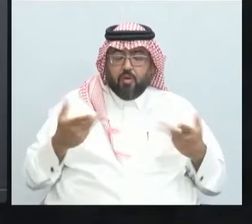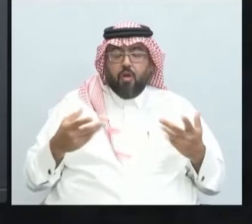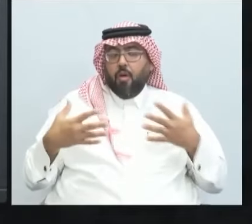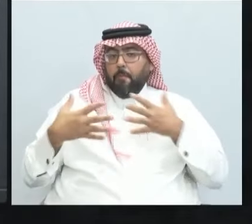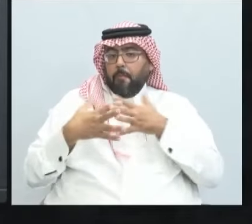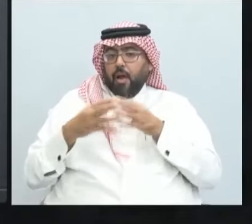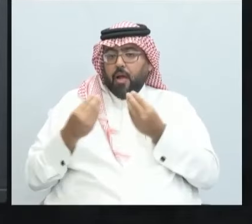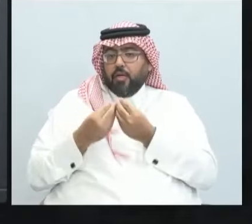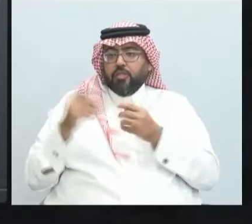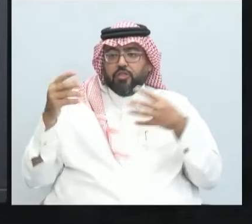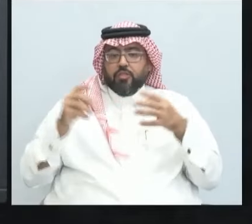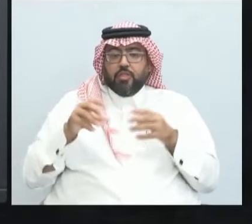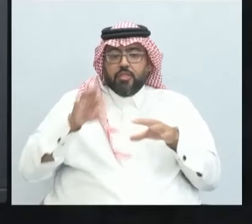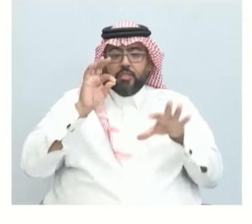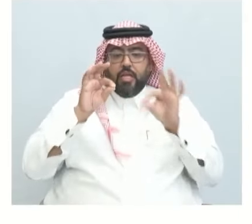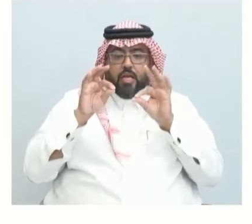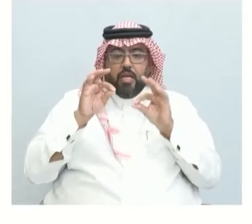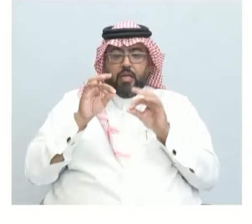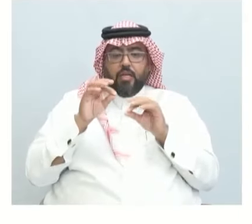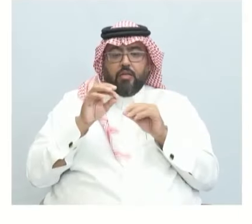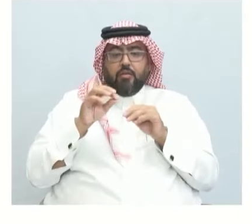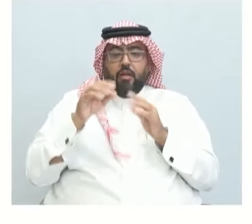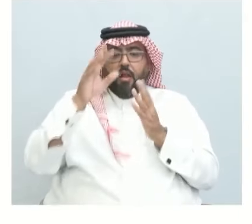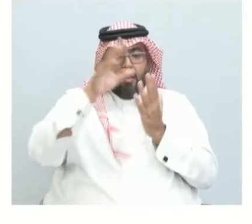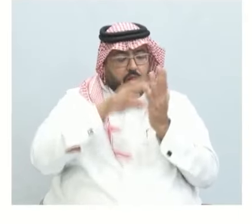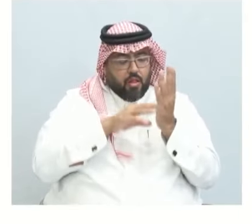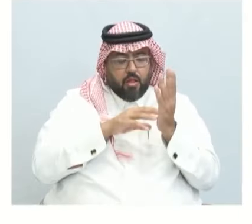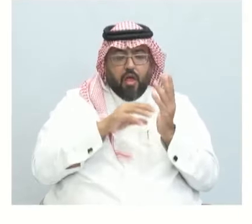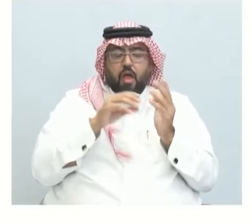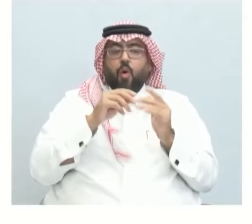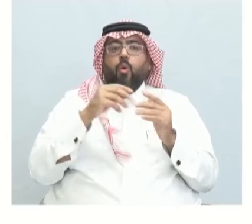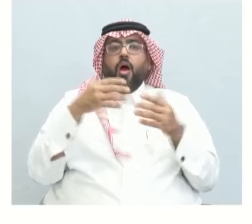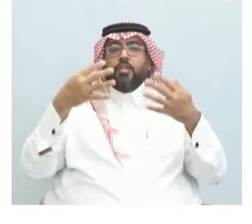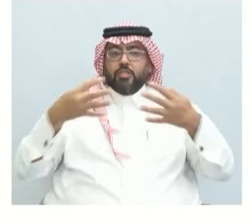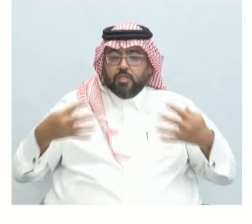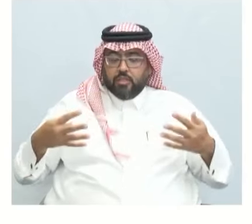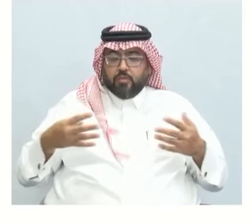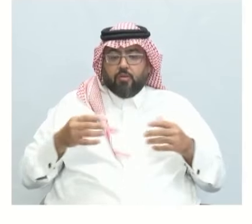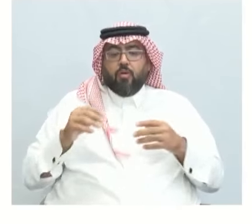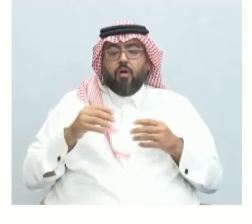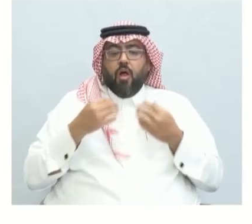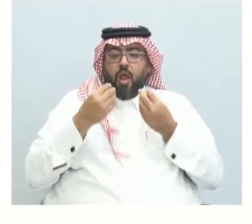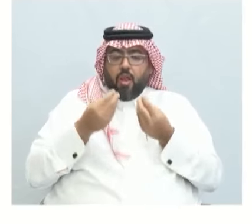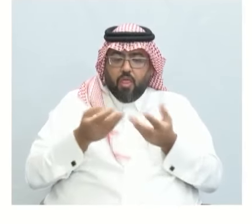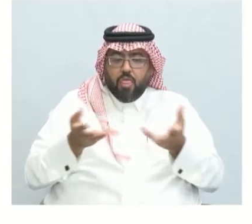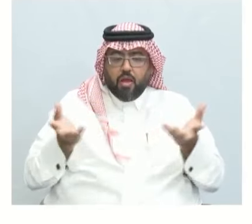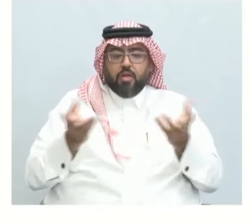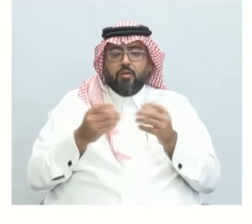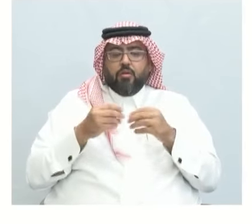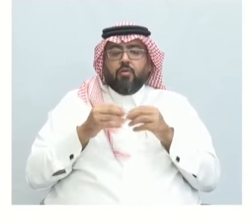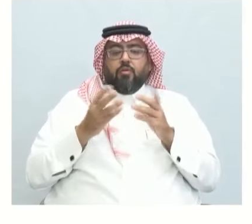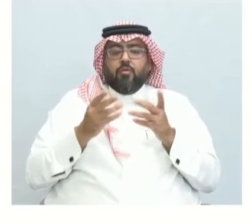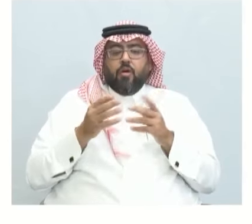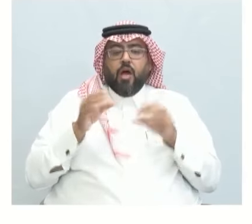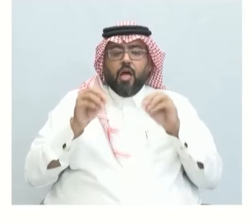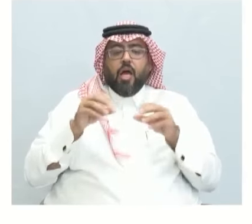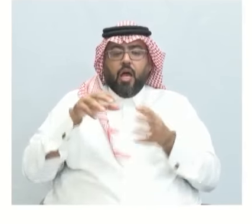الشعر ايضا يستخلص من النصوص اثر الاسلام في الشعر والنثر واض يتعرف الملامح العامه للعصر الاموي